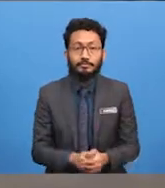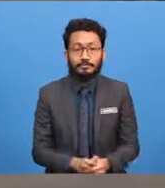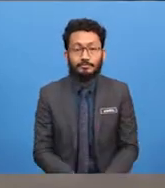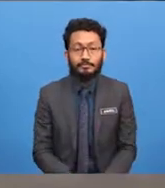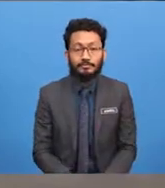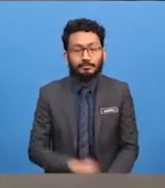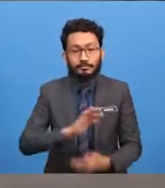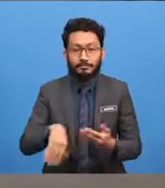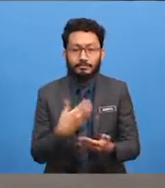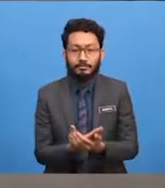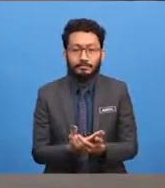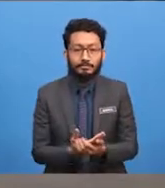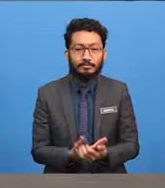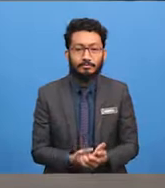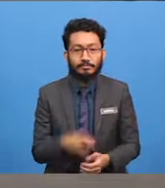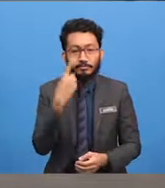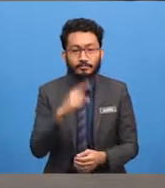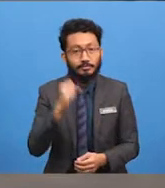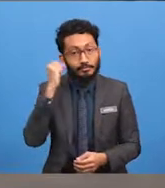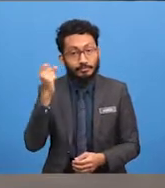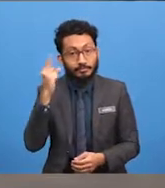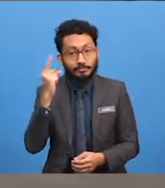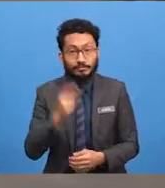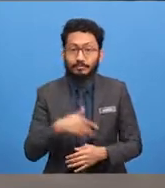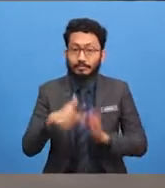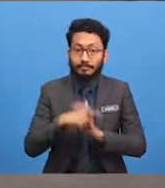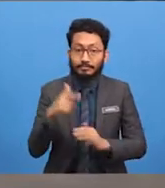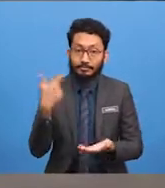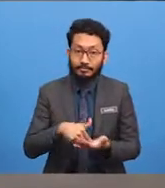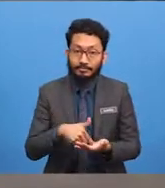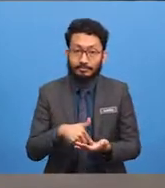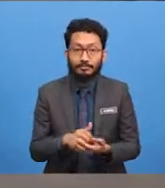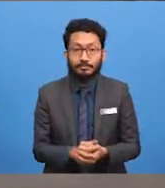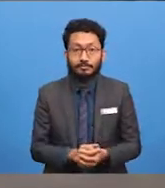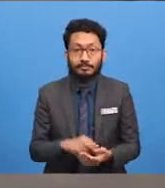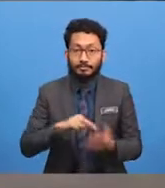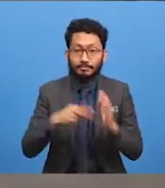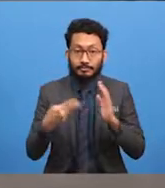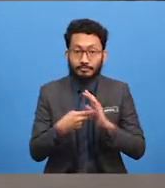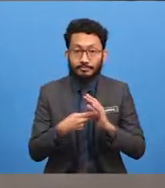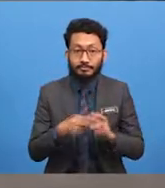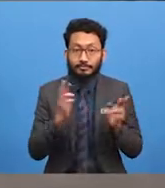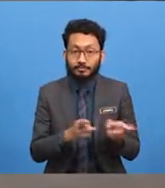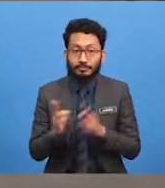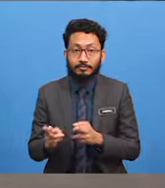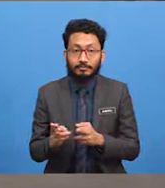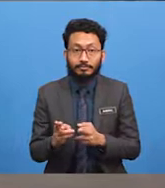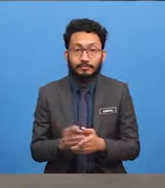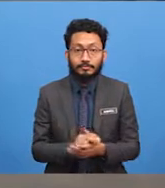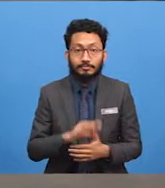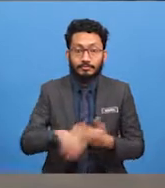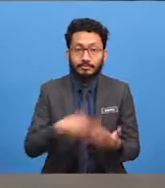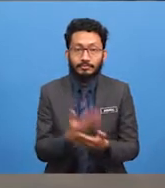Pelajar-pelajar semua, bagi memahami lebih mendalam berkaitan dengan maksud perancangan ini, pelajar-pelajar perlu